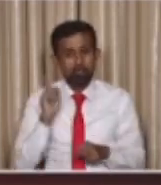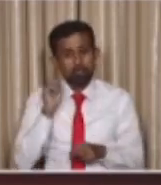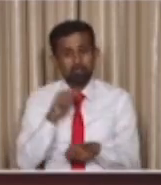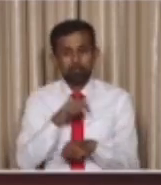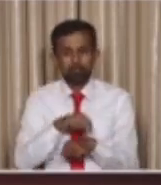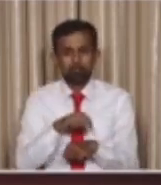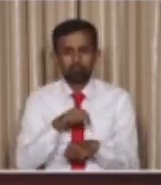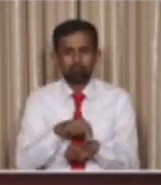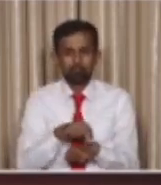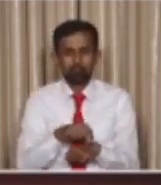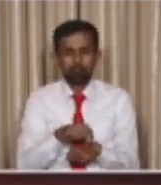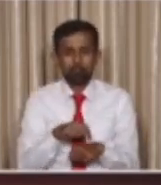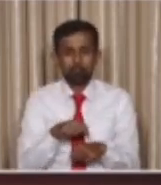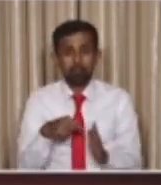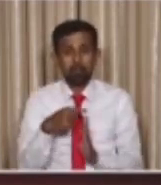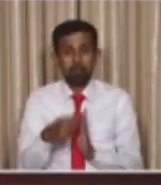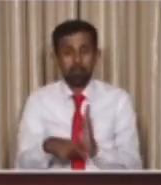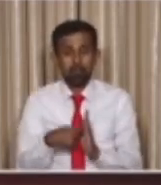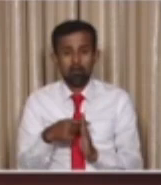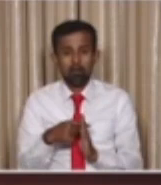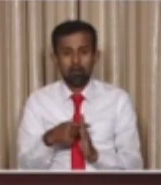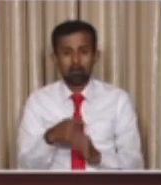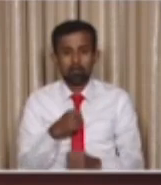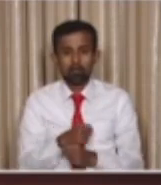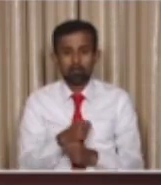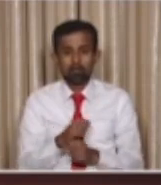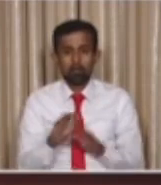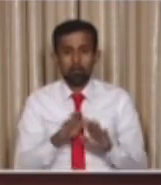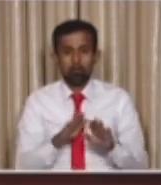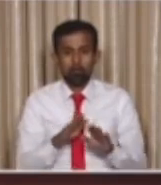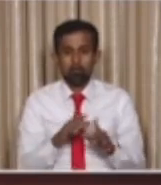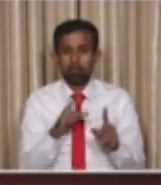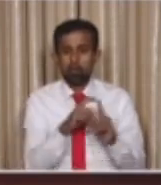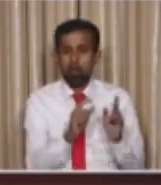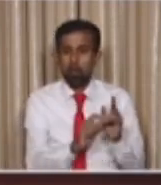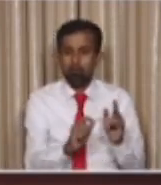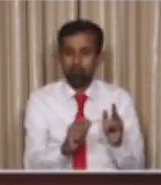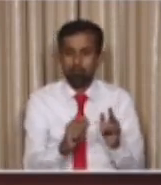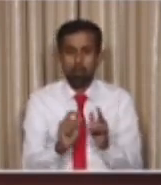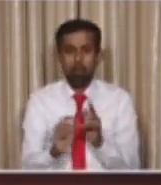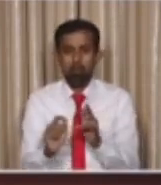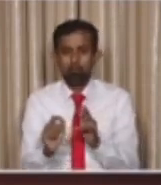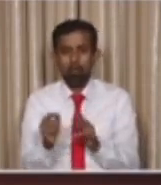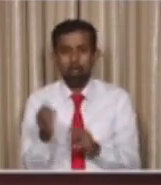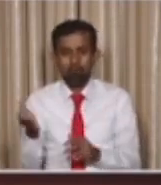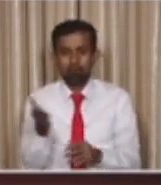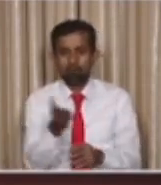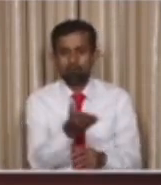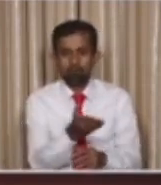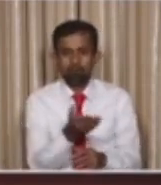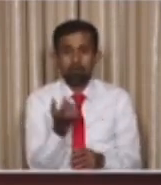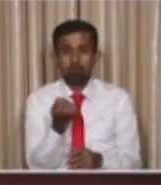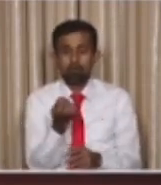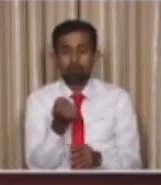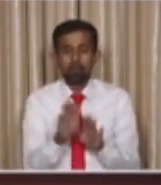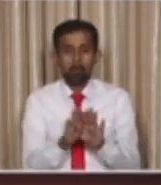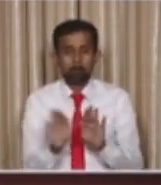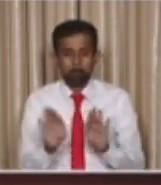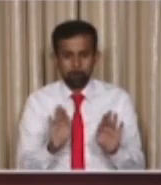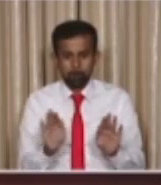පරිච්ඡේදවල මේ රටේ රාජ්‍ය පාලනයේ දෙපාර්තමේන්තු සහ ආයතනවල තිබෙන ඒ මූල්‍ය